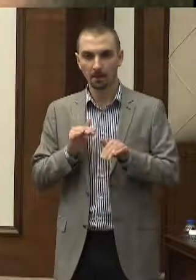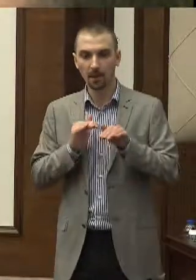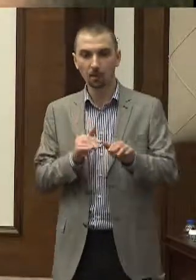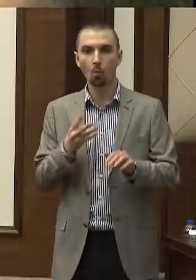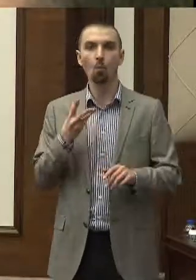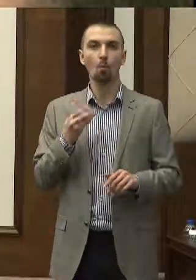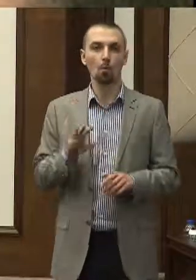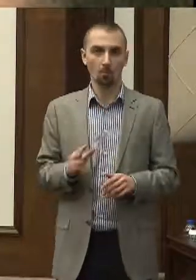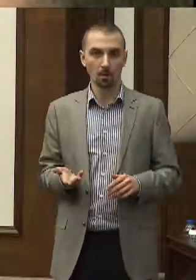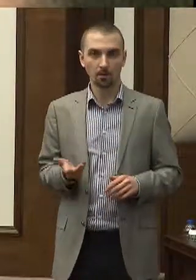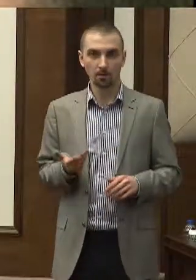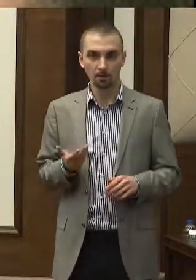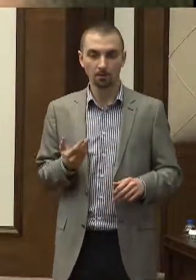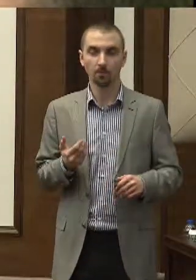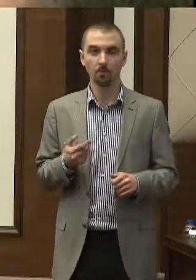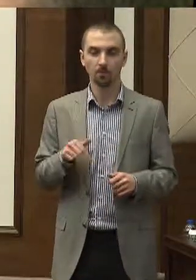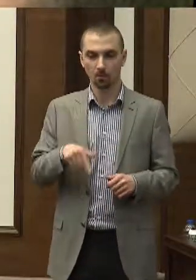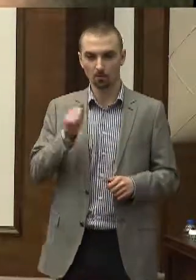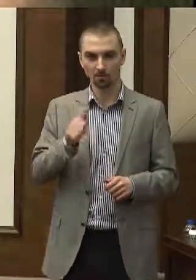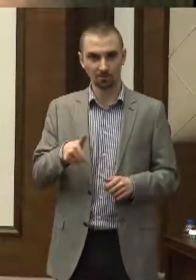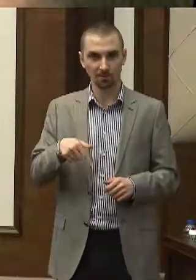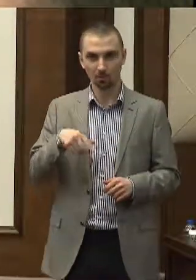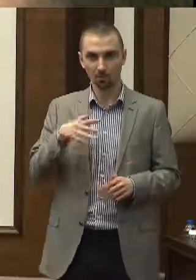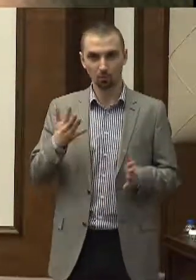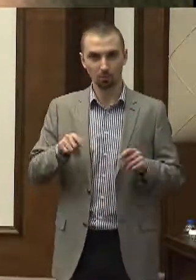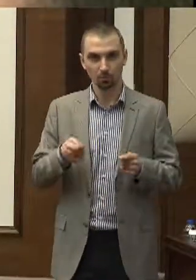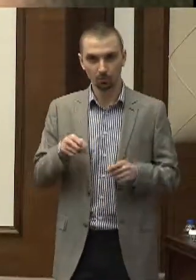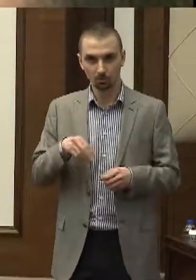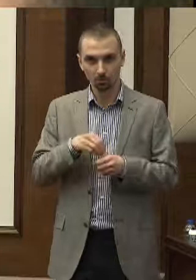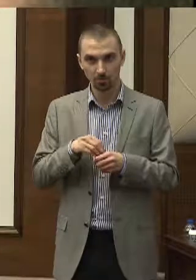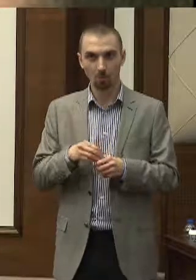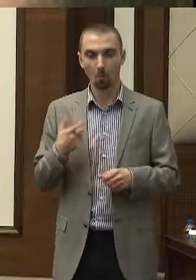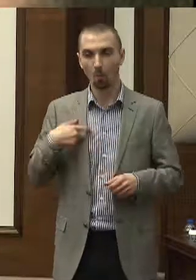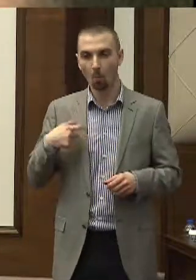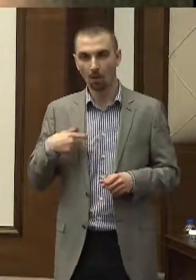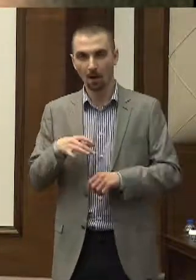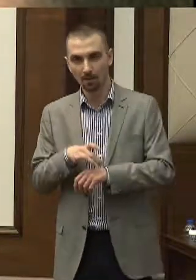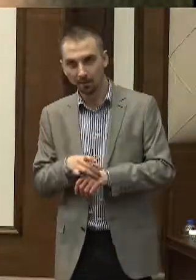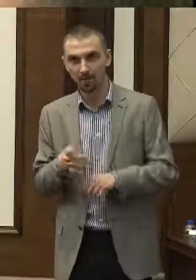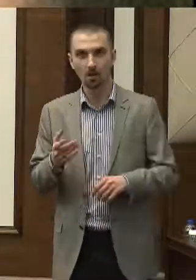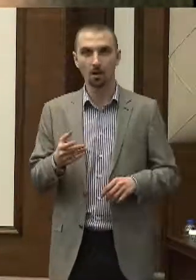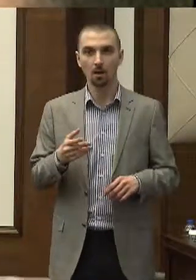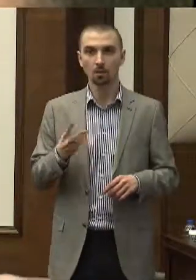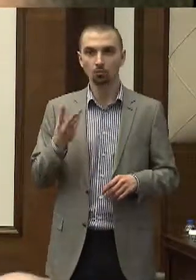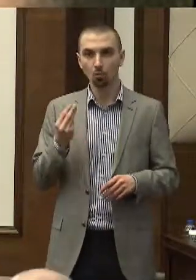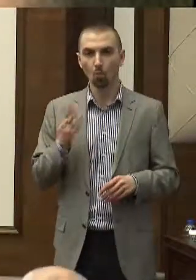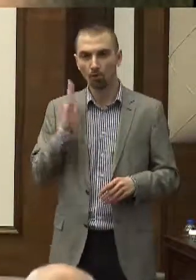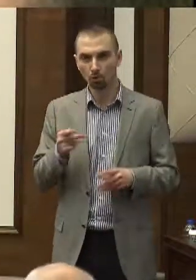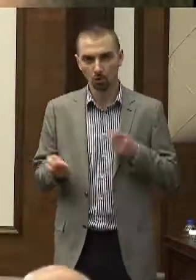düşünüyorum. İlçemizde özel sağlık kuruluşlarıyla, hastanelerle ciddi çalışma